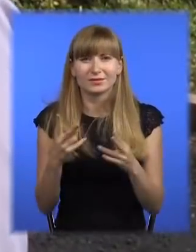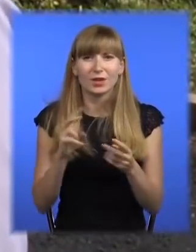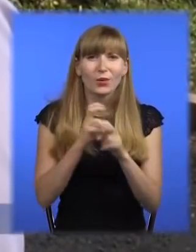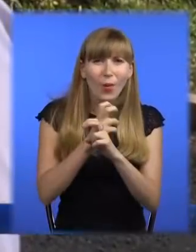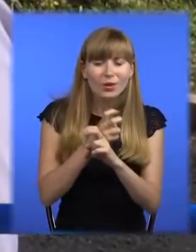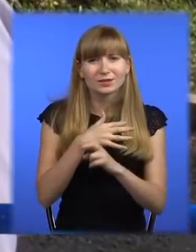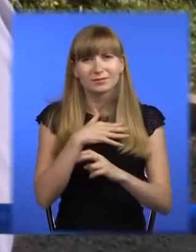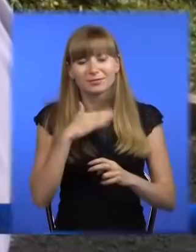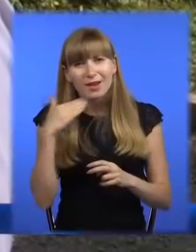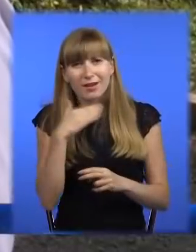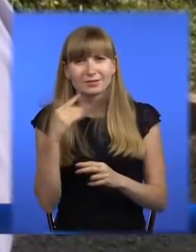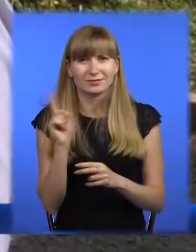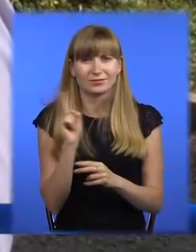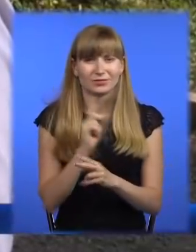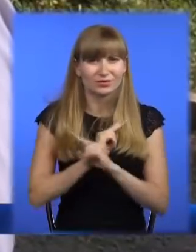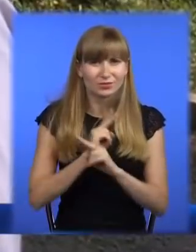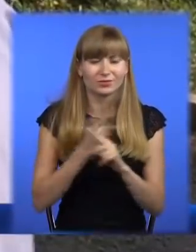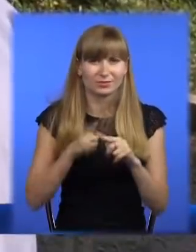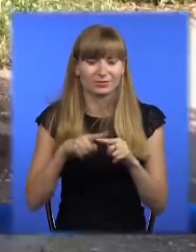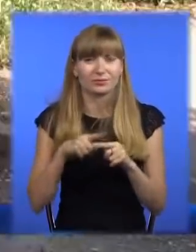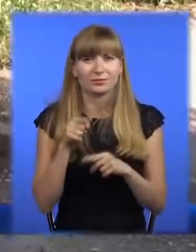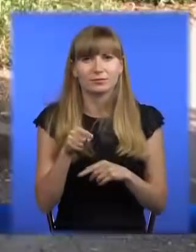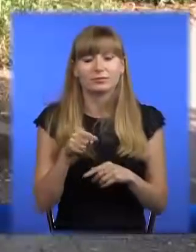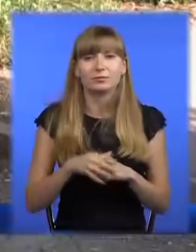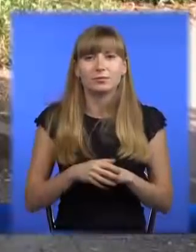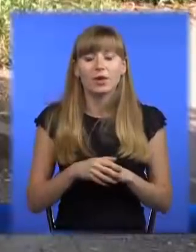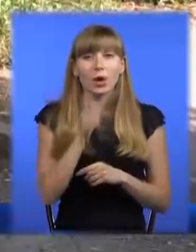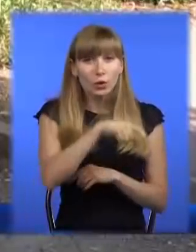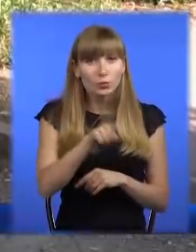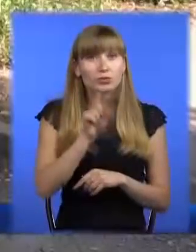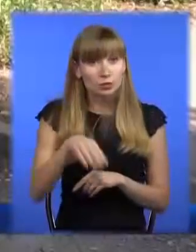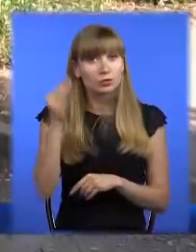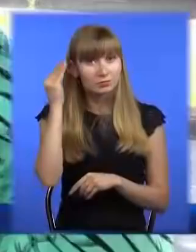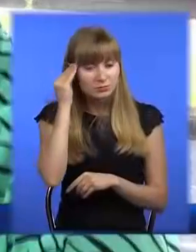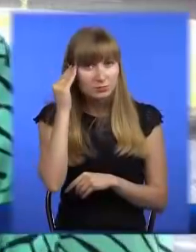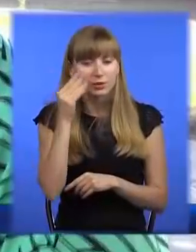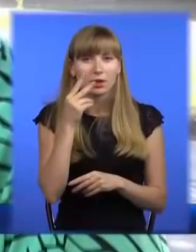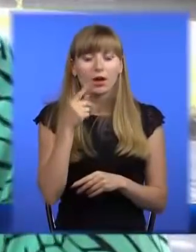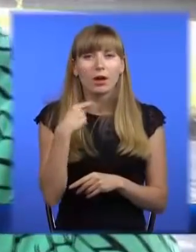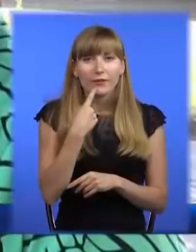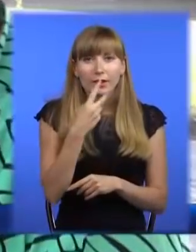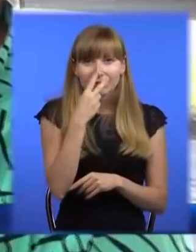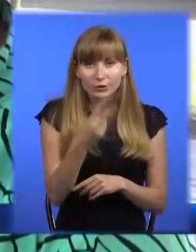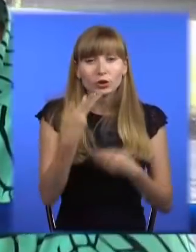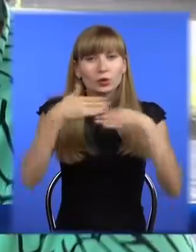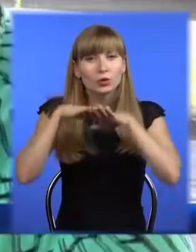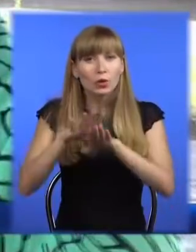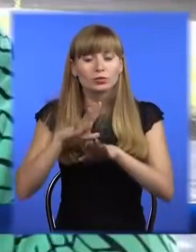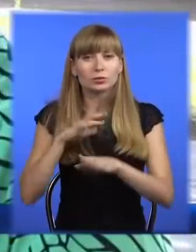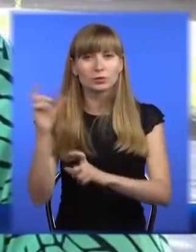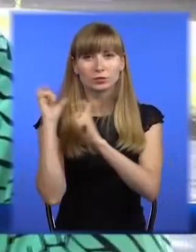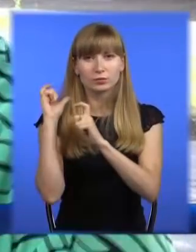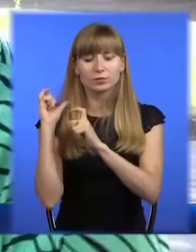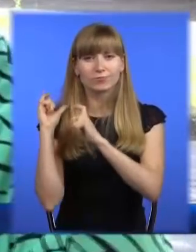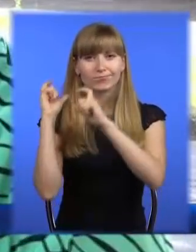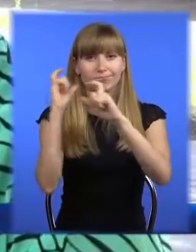скоріше всього, що із відходів, я так розумію, костей, м'яса. Такої ж думки й місцеві мешканці. Стверджують, що на власні очі бачили,